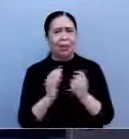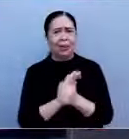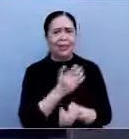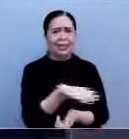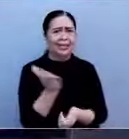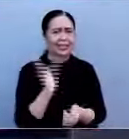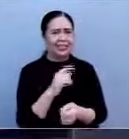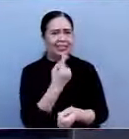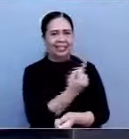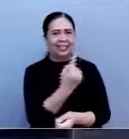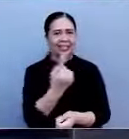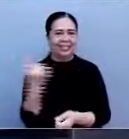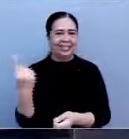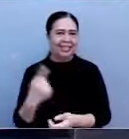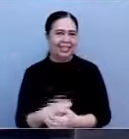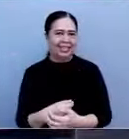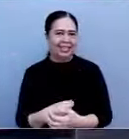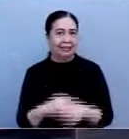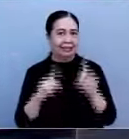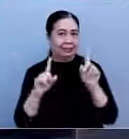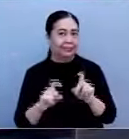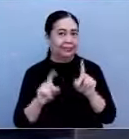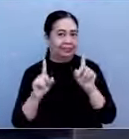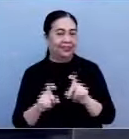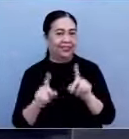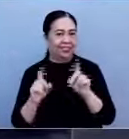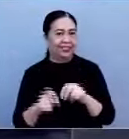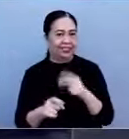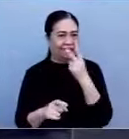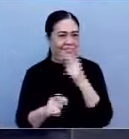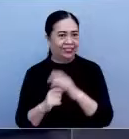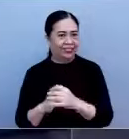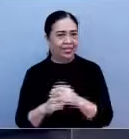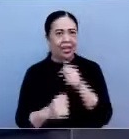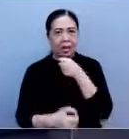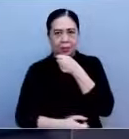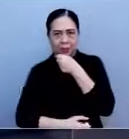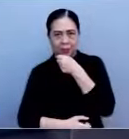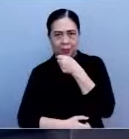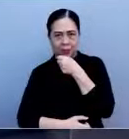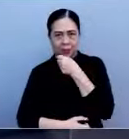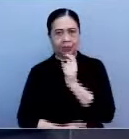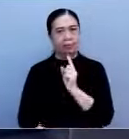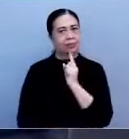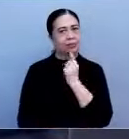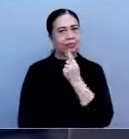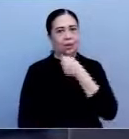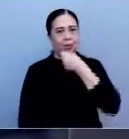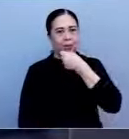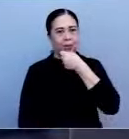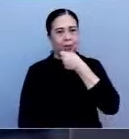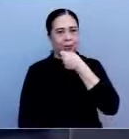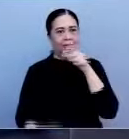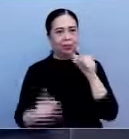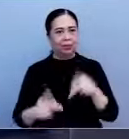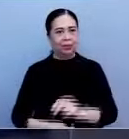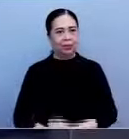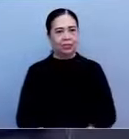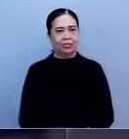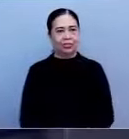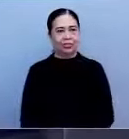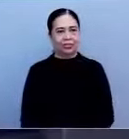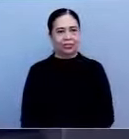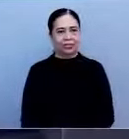Sa isa na lang. Kasi audition pala rin mo. Newscaster. As a serious ano tayo. As a serious person. Totoo